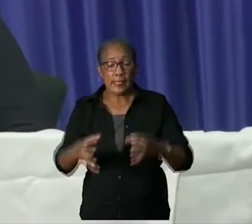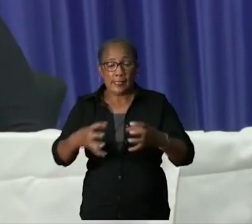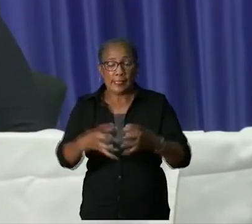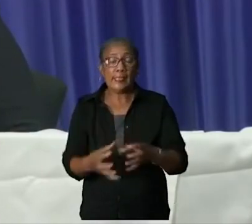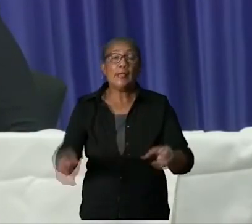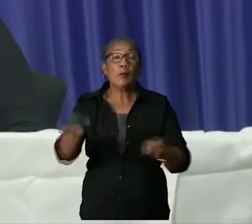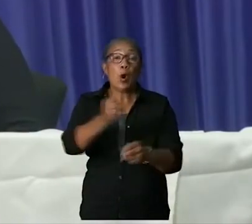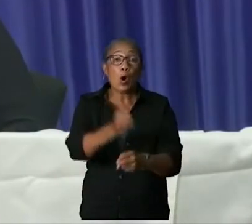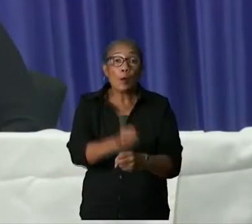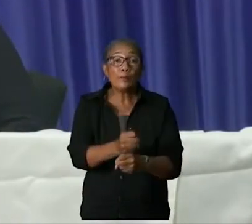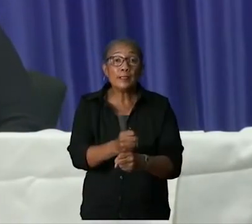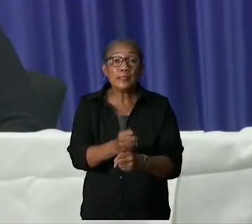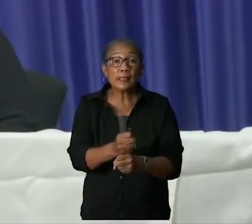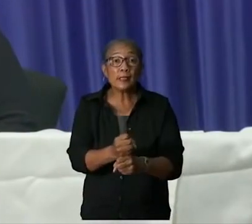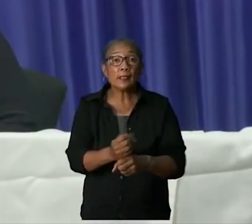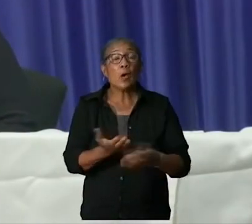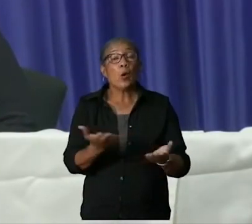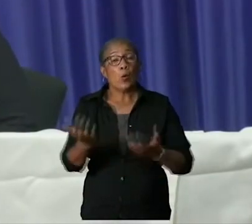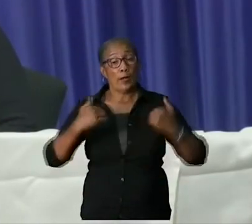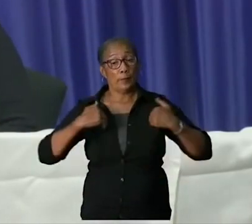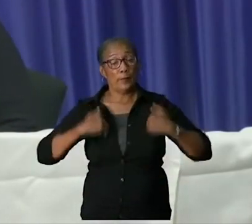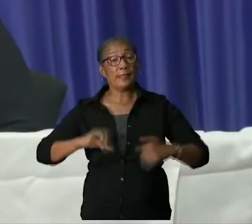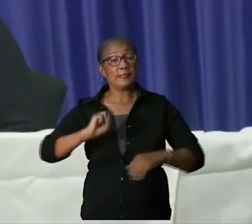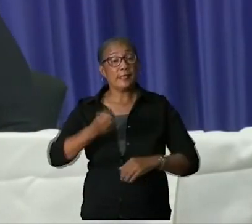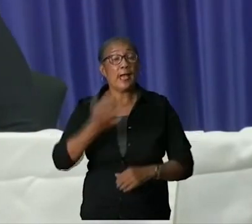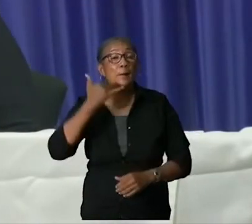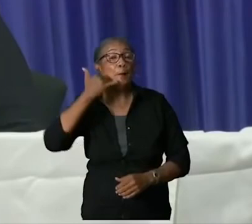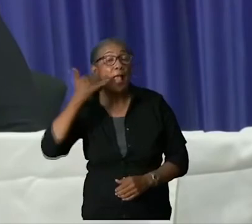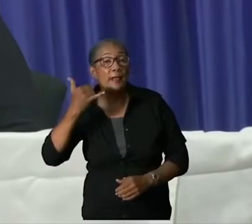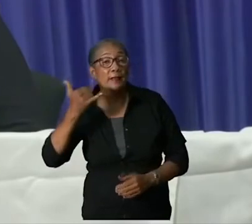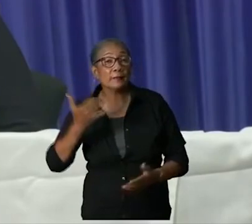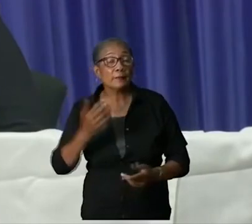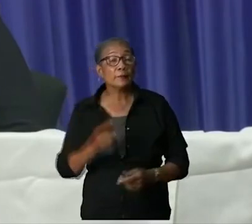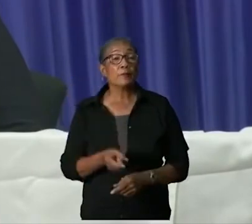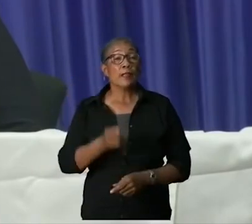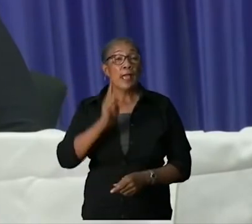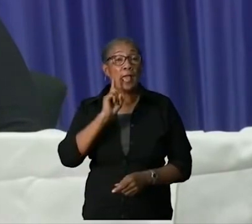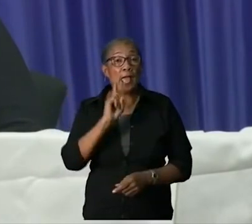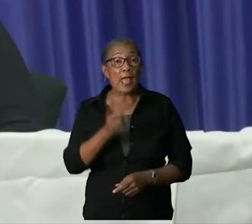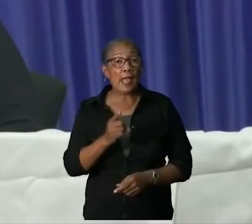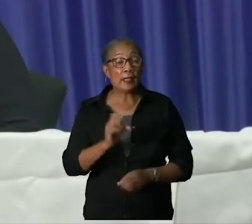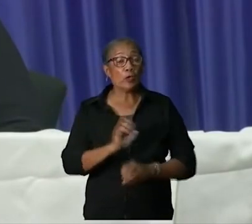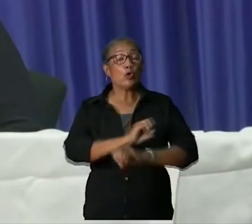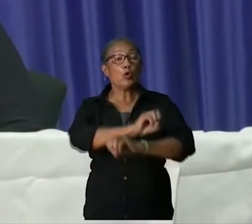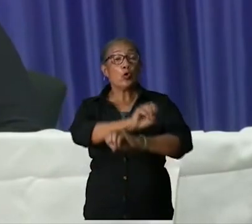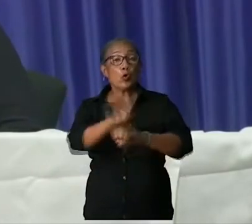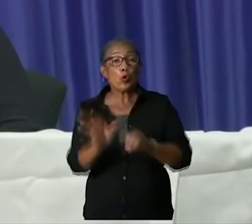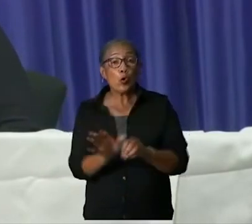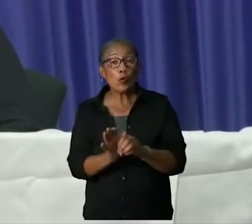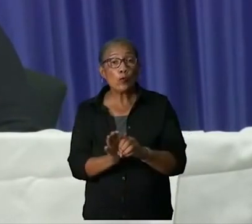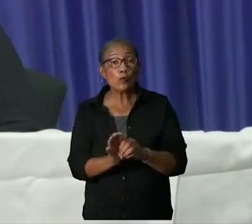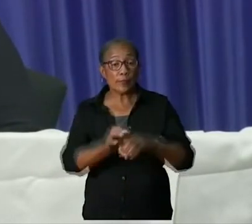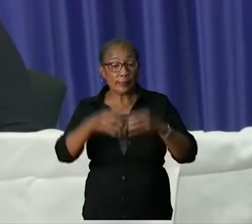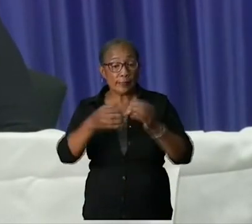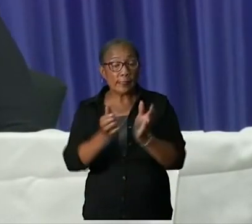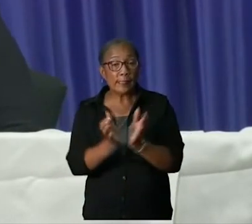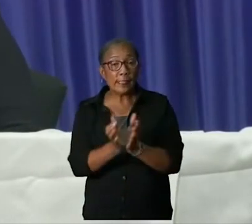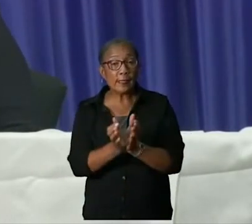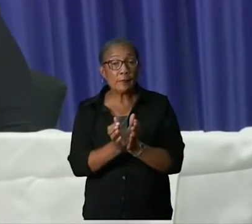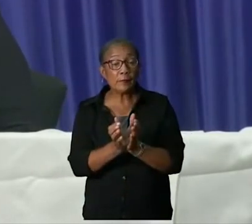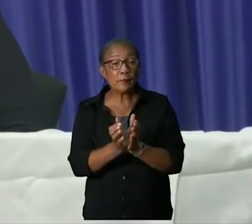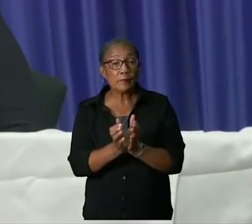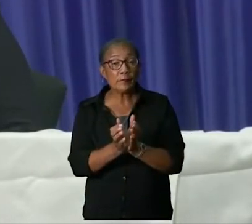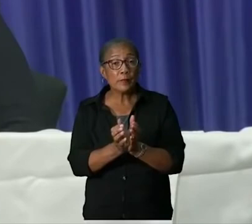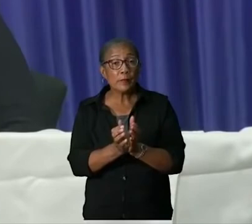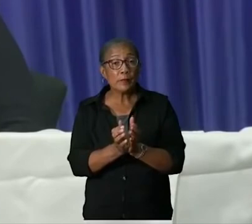een alarmnummer waar mensen kunnen inbellen. En die COVID-uitrukteam is een multidisciplinaire team